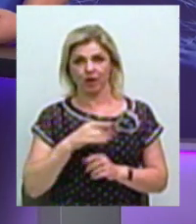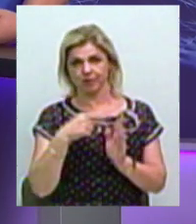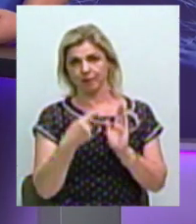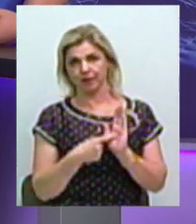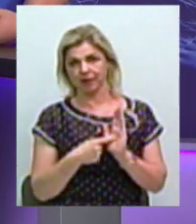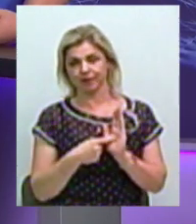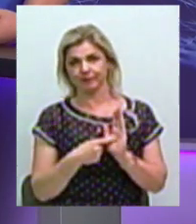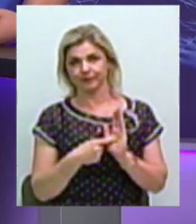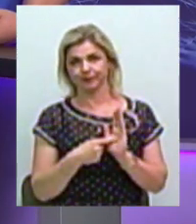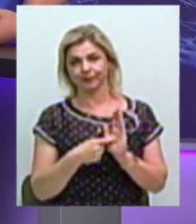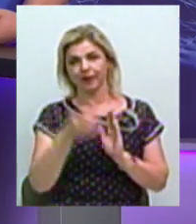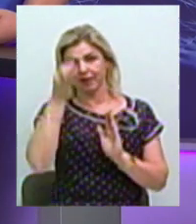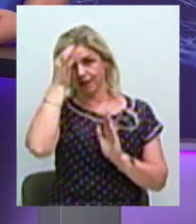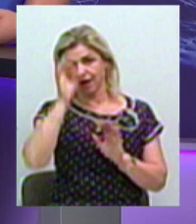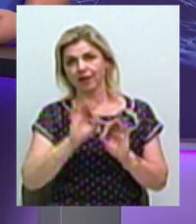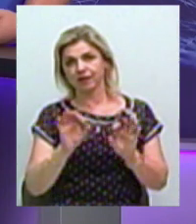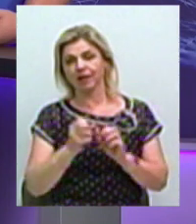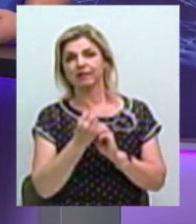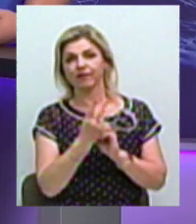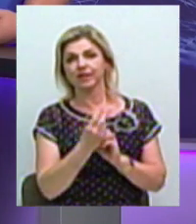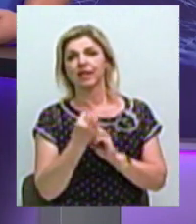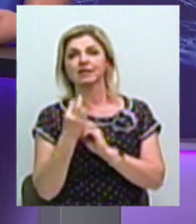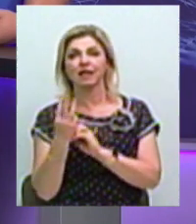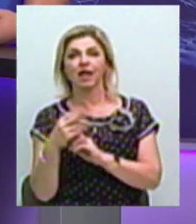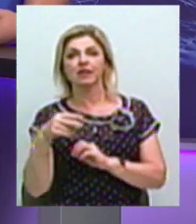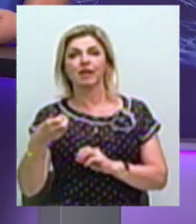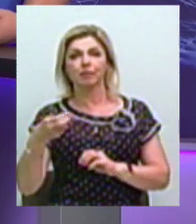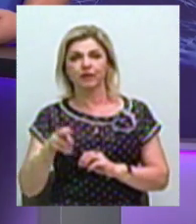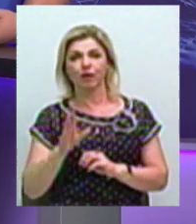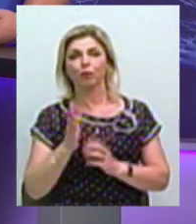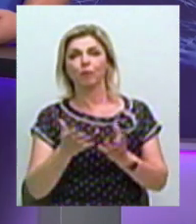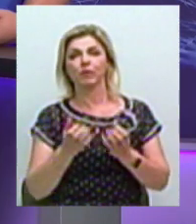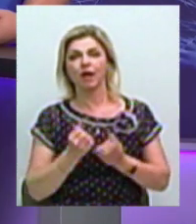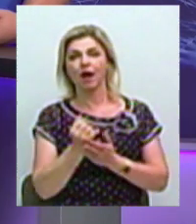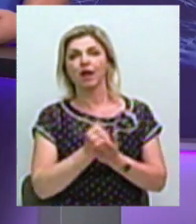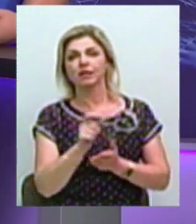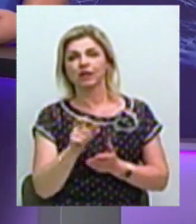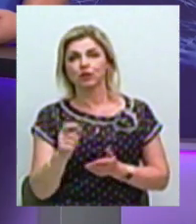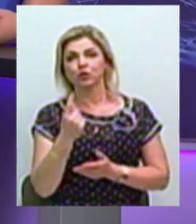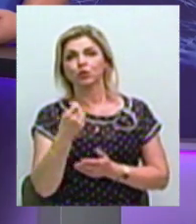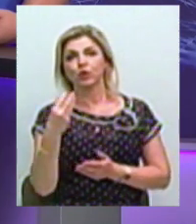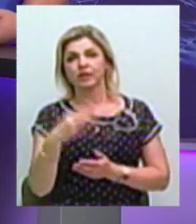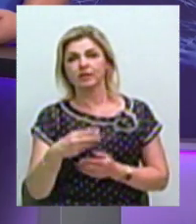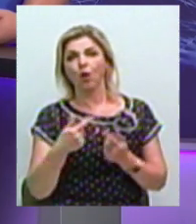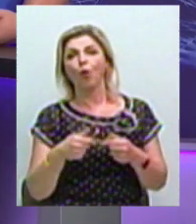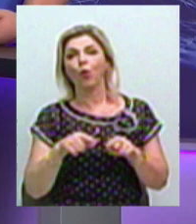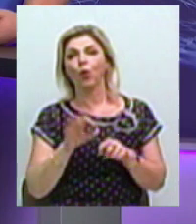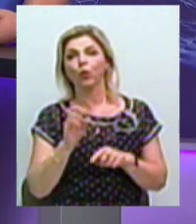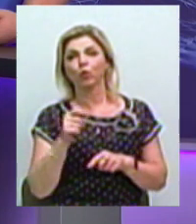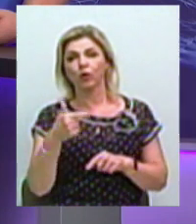запитання. Нагадаю, 12 та 13 липня ми будемо приймати кандидатів по 130-му округу.